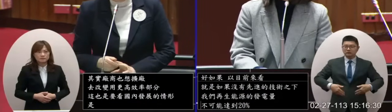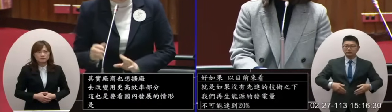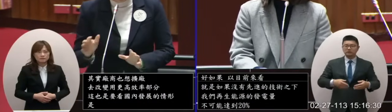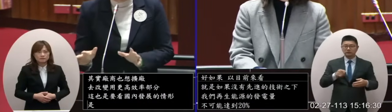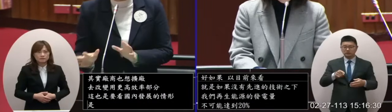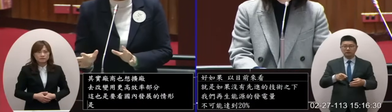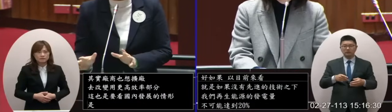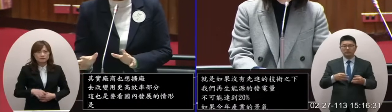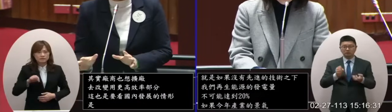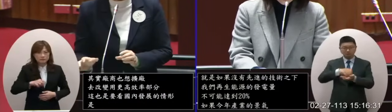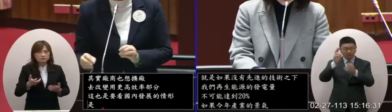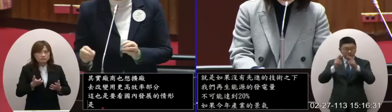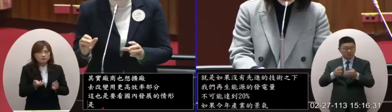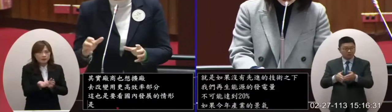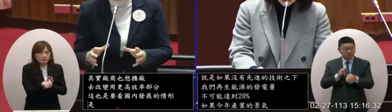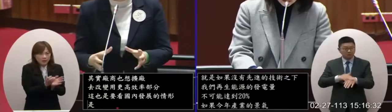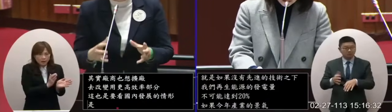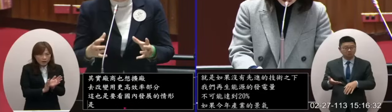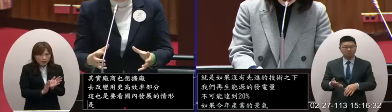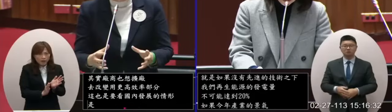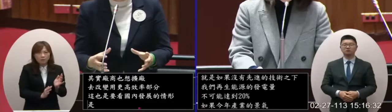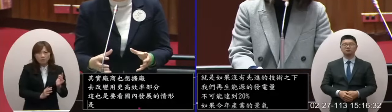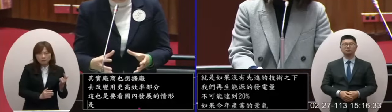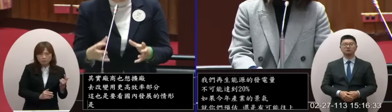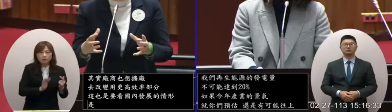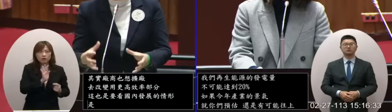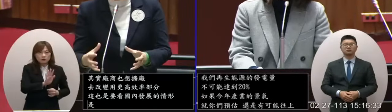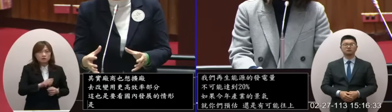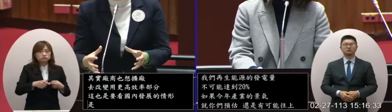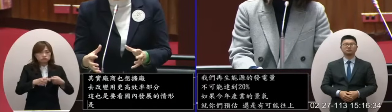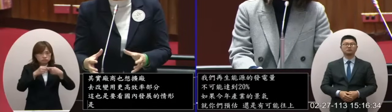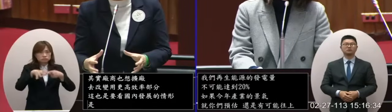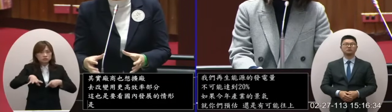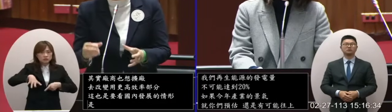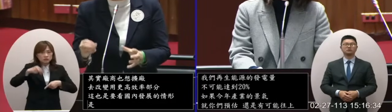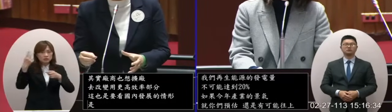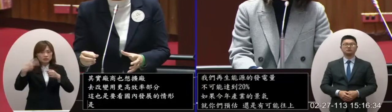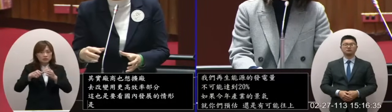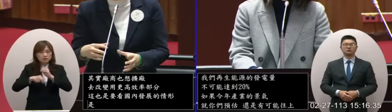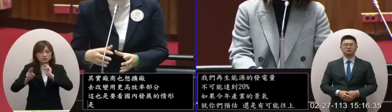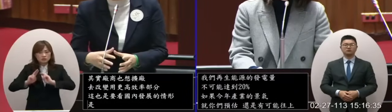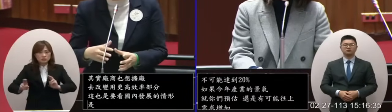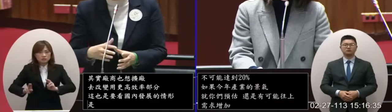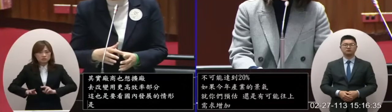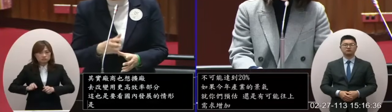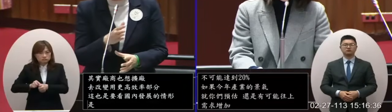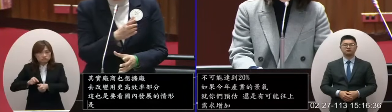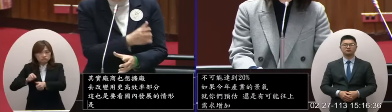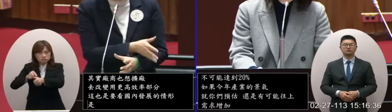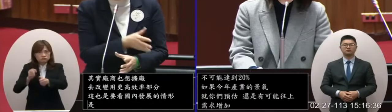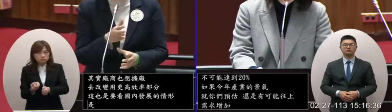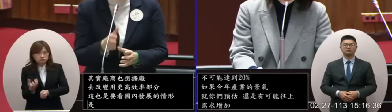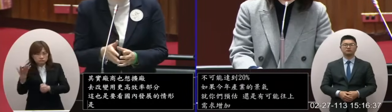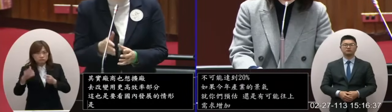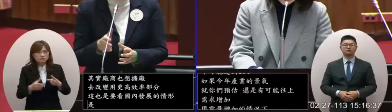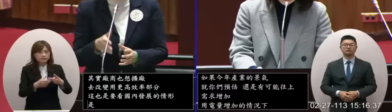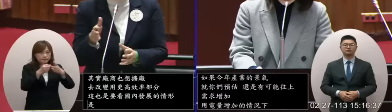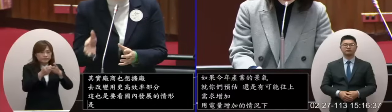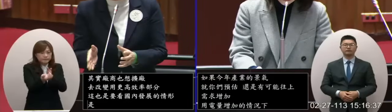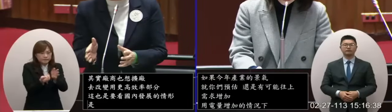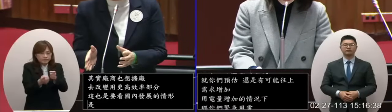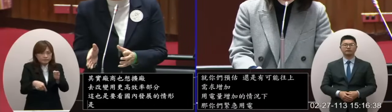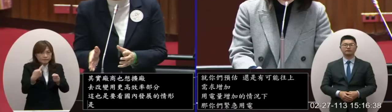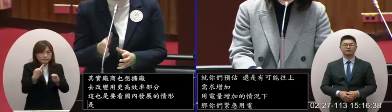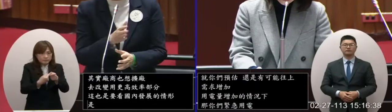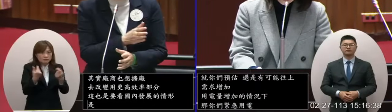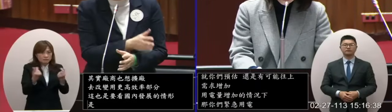哎，这个我们都有准备哈，所以就说第一个我们当然要发展再生能源，第二个我们都会在前一年就会针对，